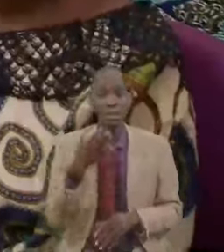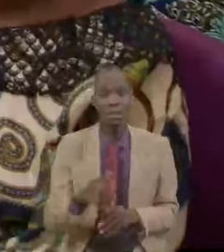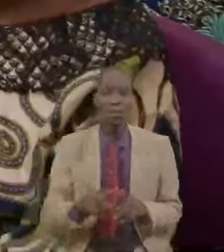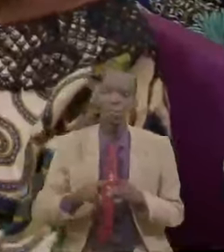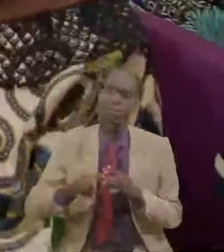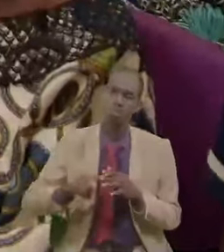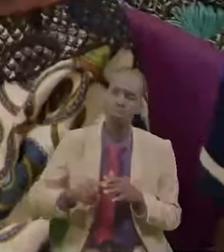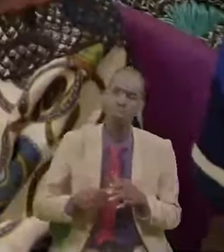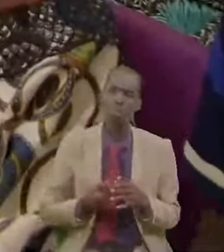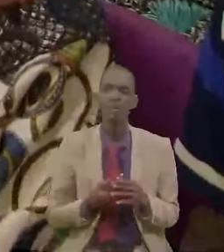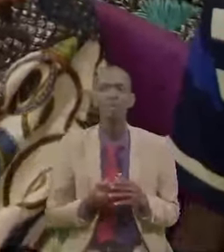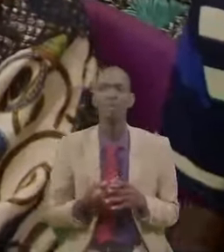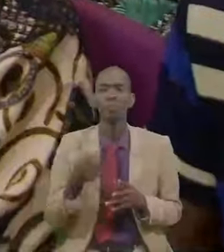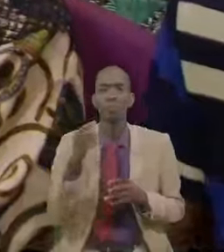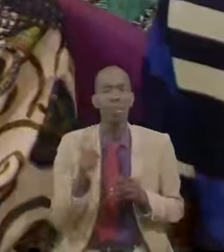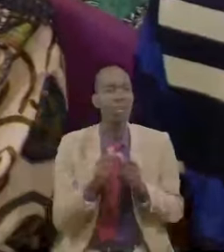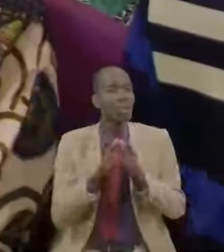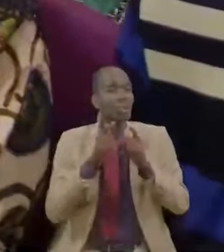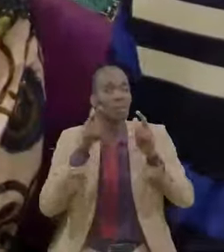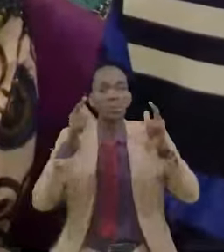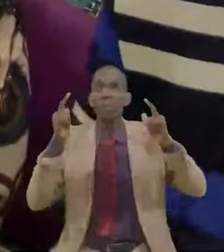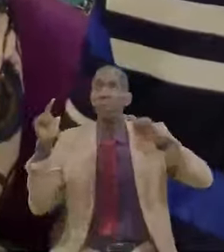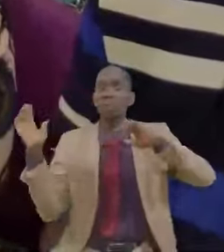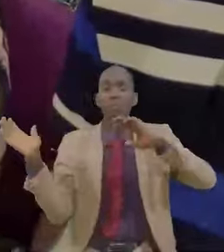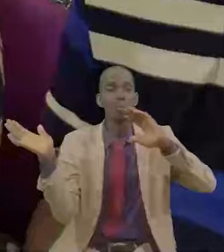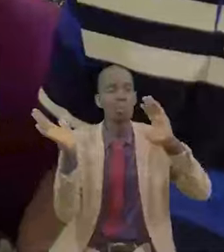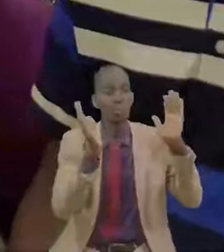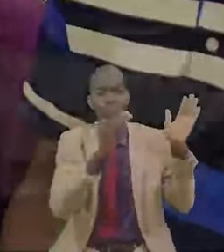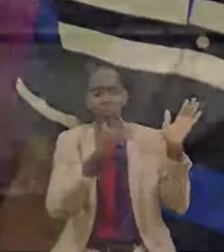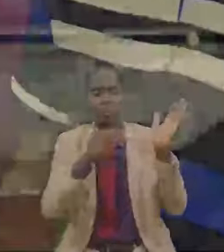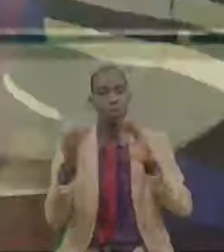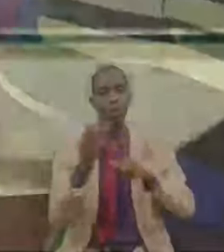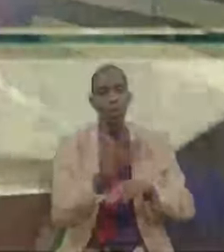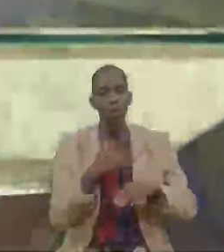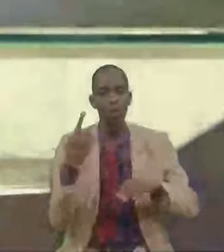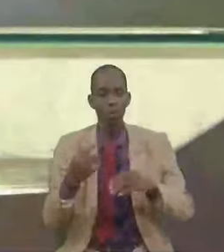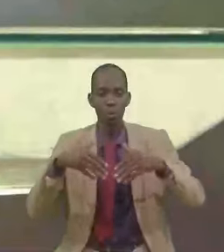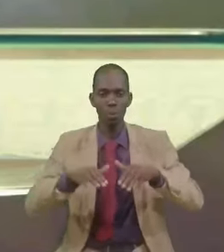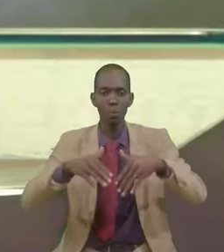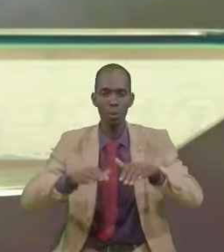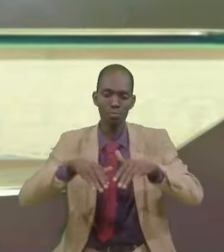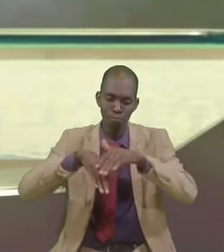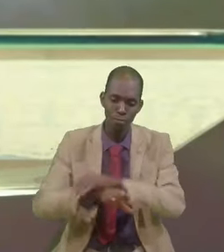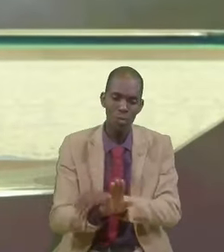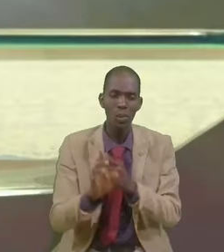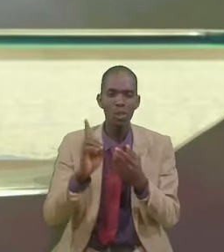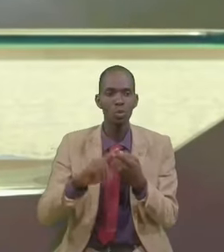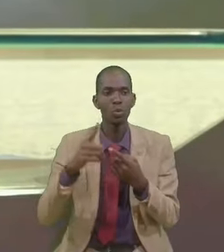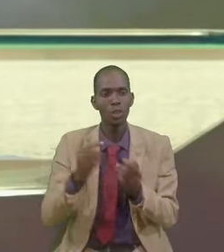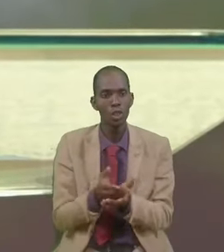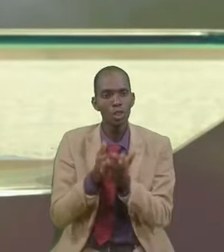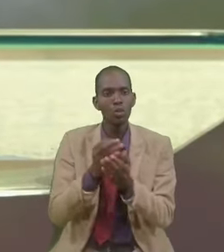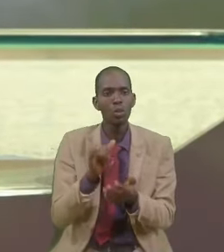Il s'éleva. Un grand tourbillon et les flots se jetaient dans la barque au